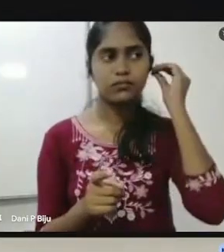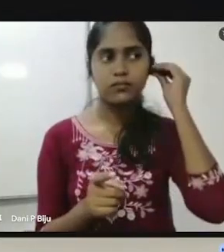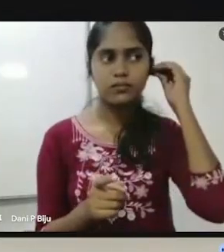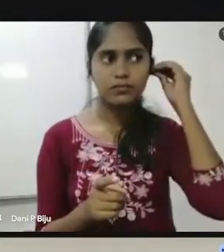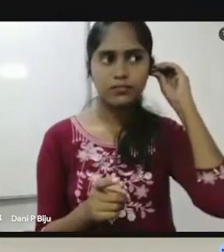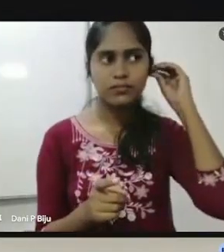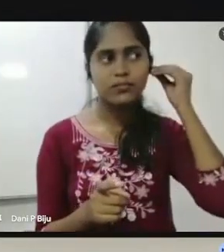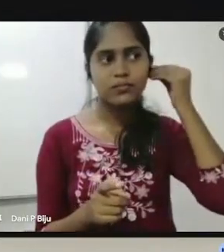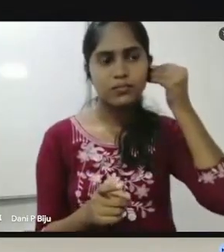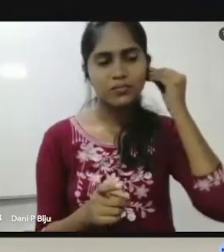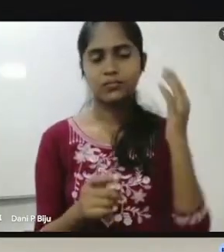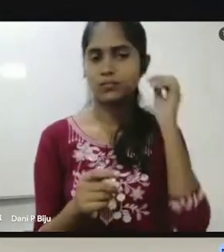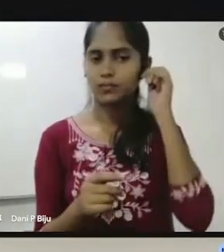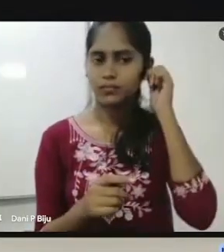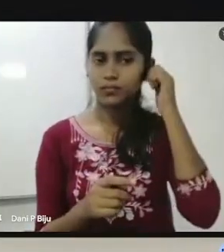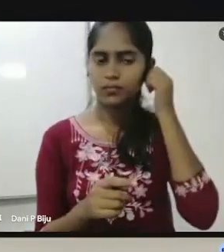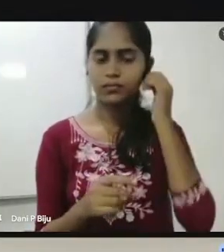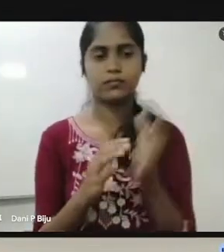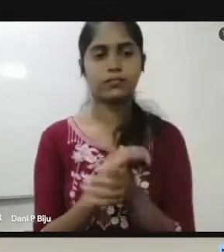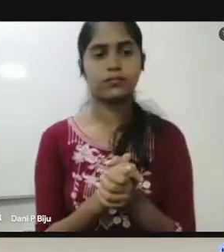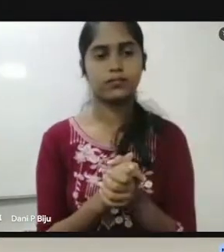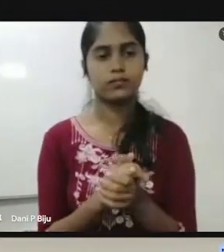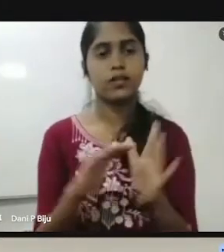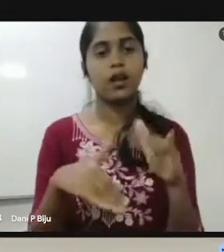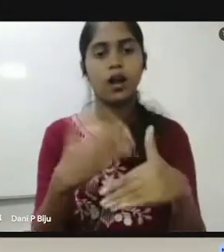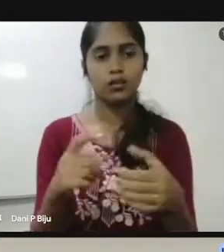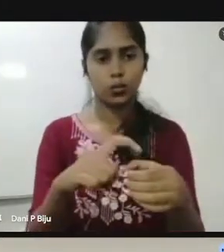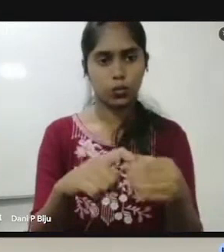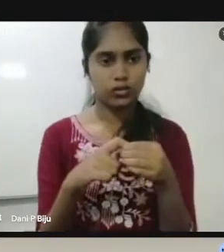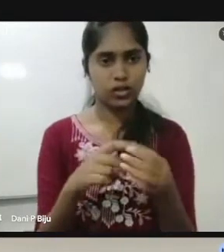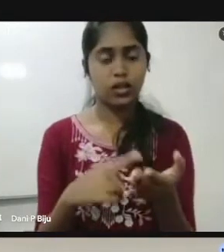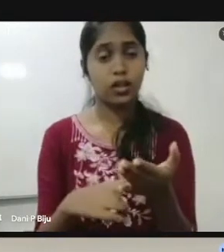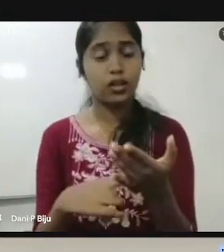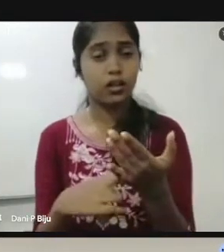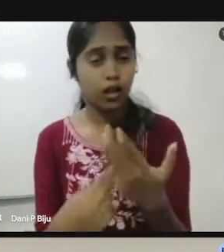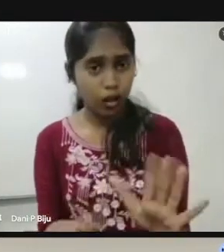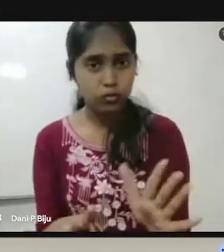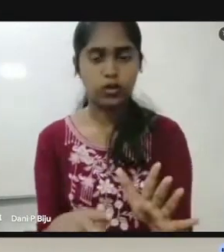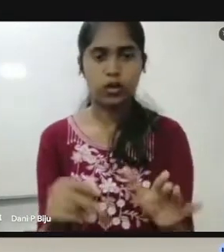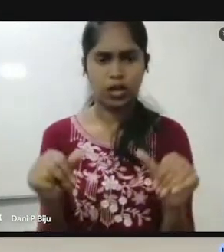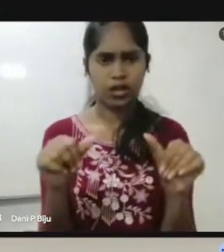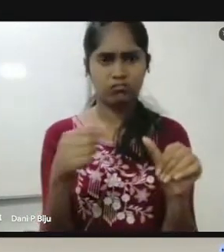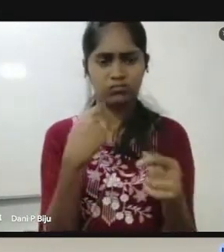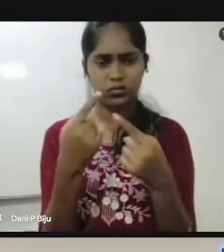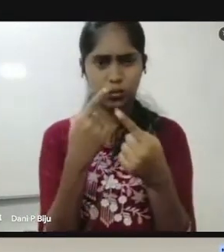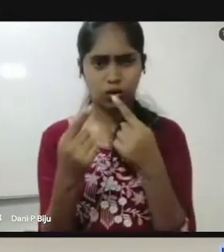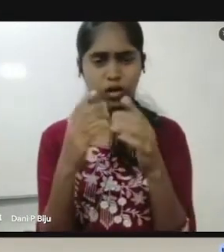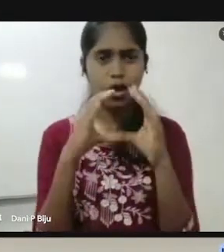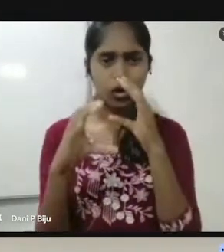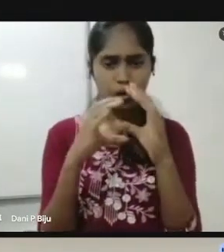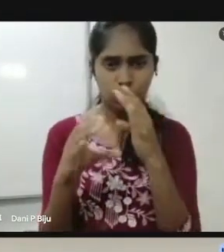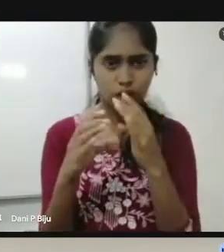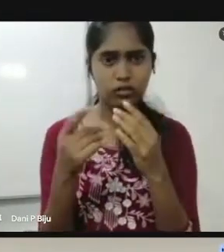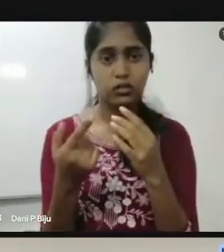പിന്നീട് അടുത്ത ചോദ്യം, സ്വാഭാവിക സംസാരത്തിന്റെ എല്ലാ സാധ്യതകളും അവസാനിച്ചതിന് ശേഷം മാത്രമേ AAC ഉപയോഗിക്കാവൂ. ഇതും ഒരു പുരാതന